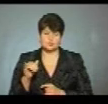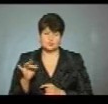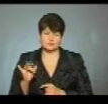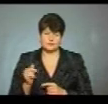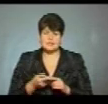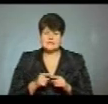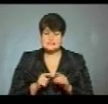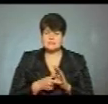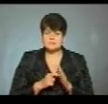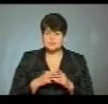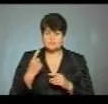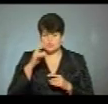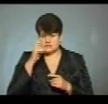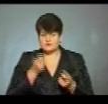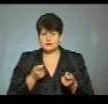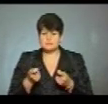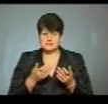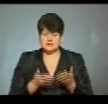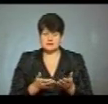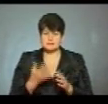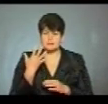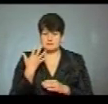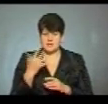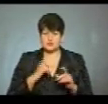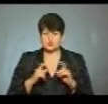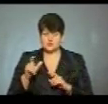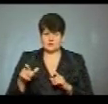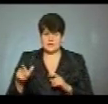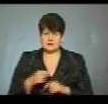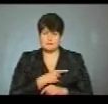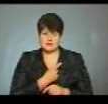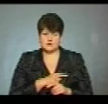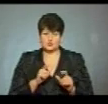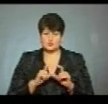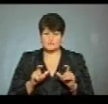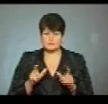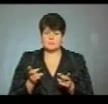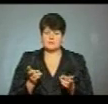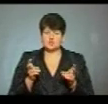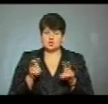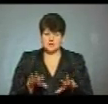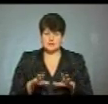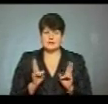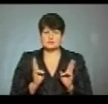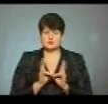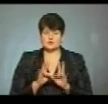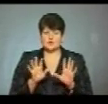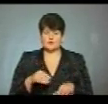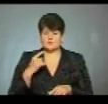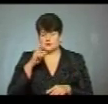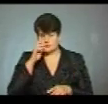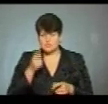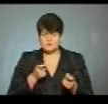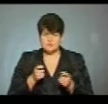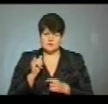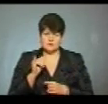приміщення обласної державної адміністрації. П'ятеро студентів медуніверситету перейшли на зустріч з головою